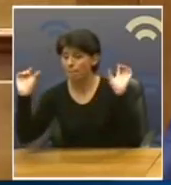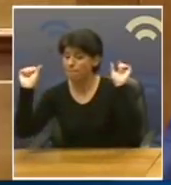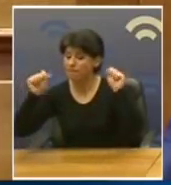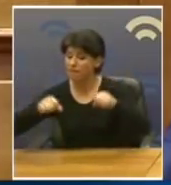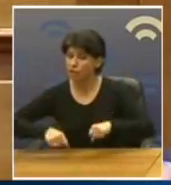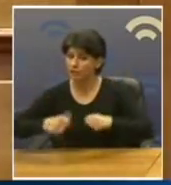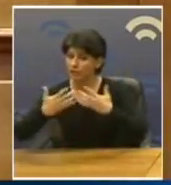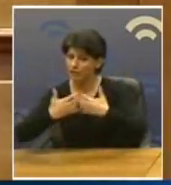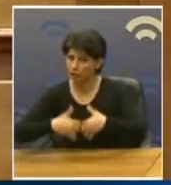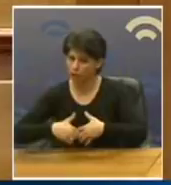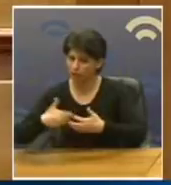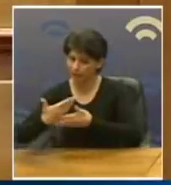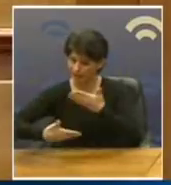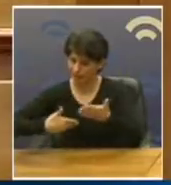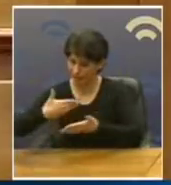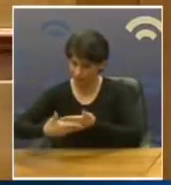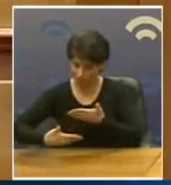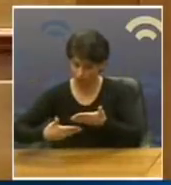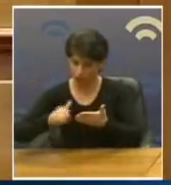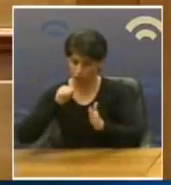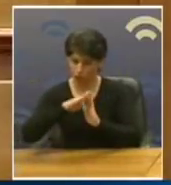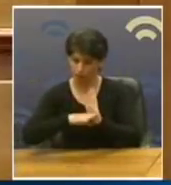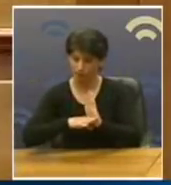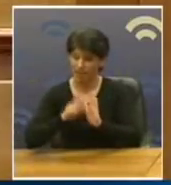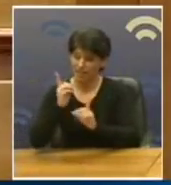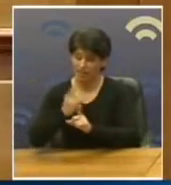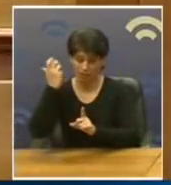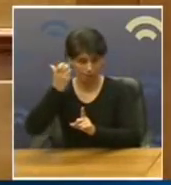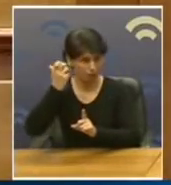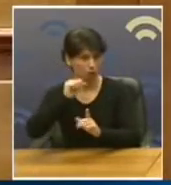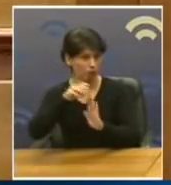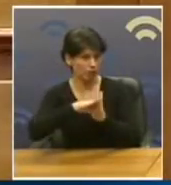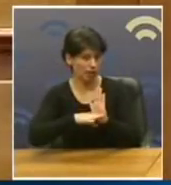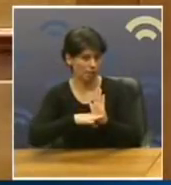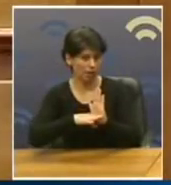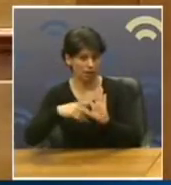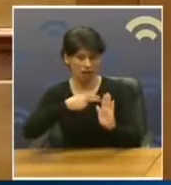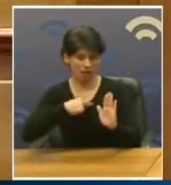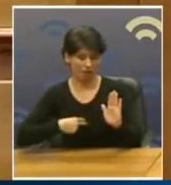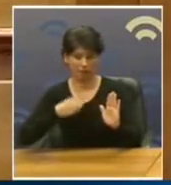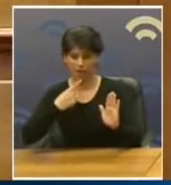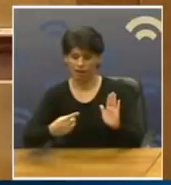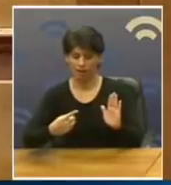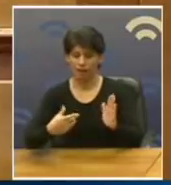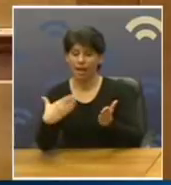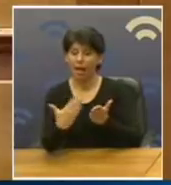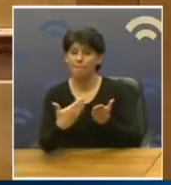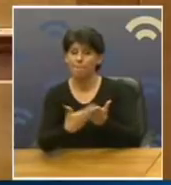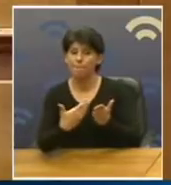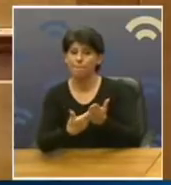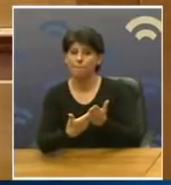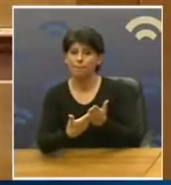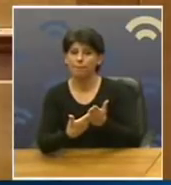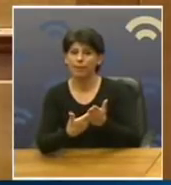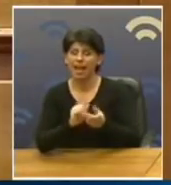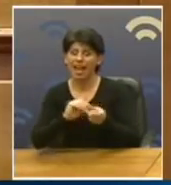επιβεβαιωτική λειτουργία της αναθεώρησης, οι συνταγματολόγοι μιλούν και για το λεγόμενο επιχείρημα εξ